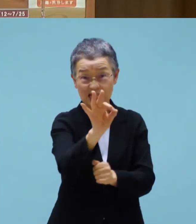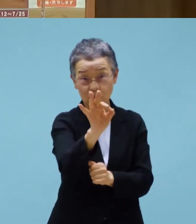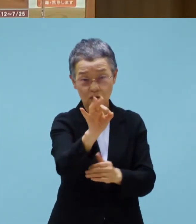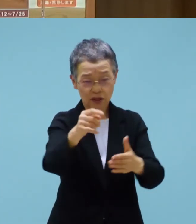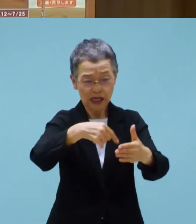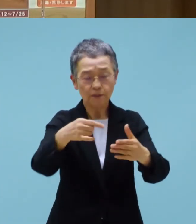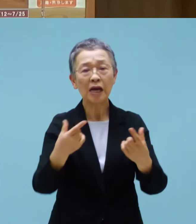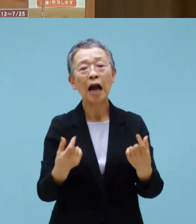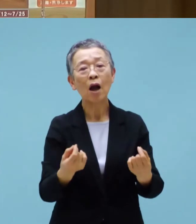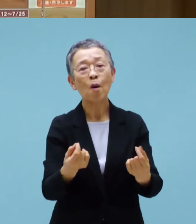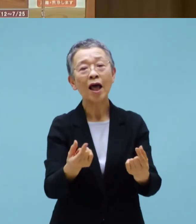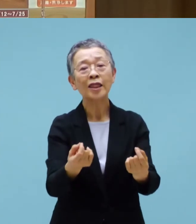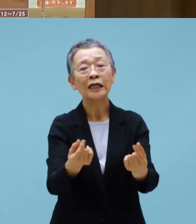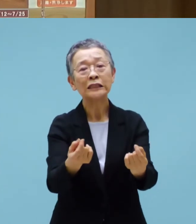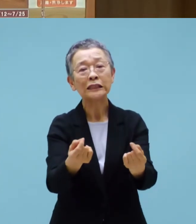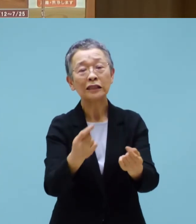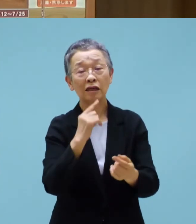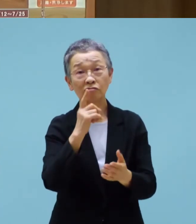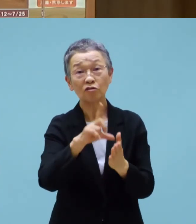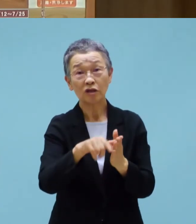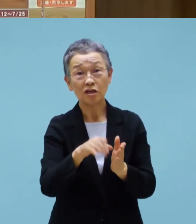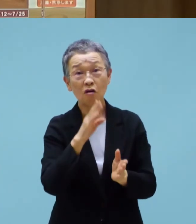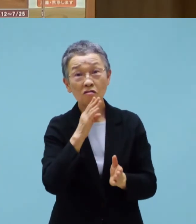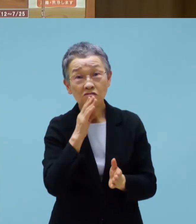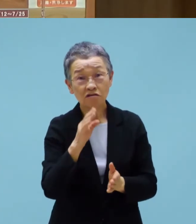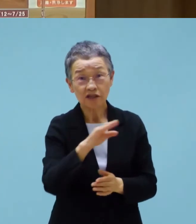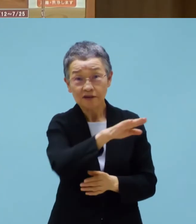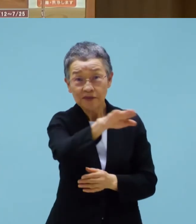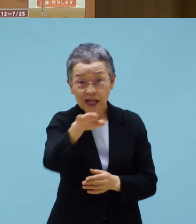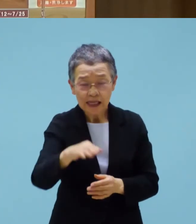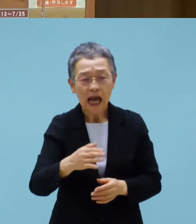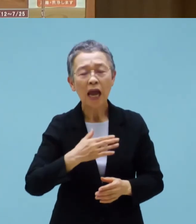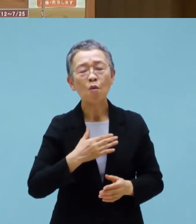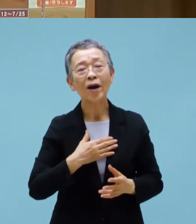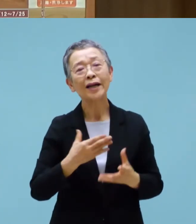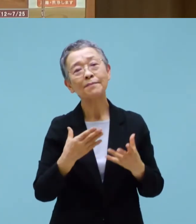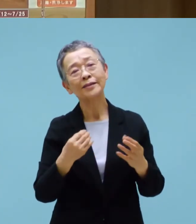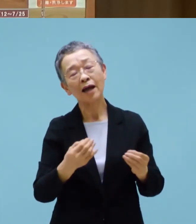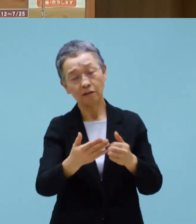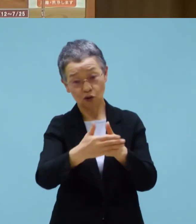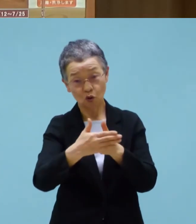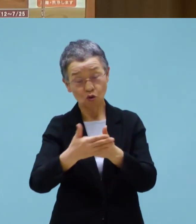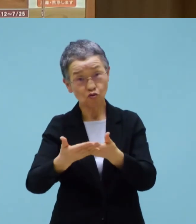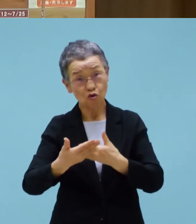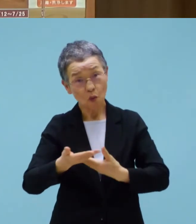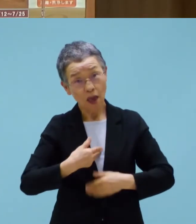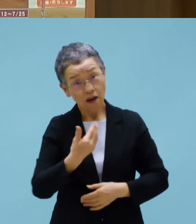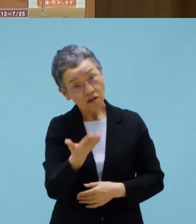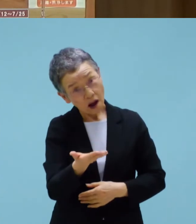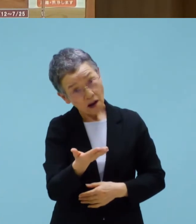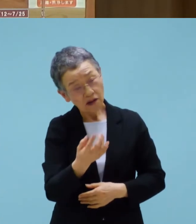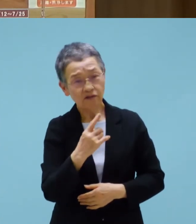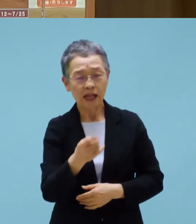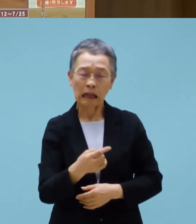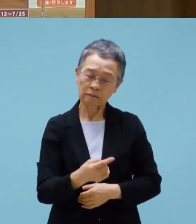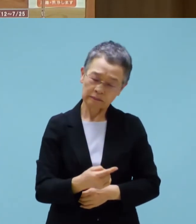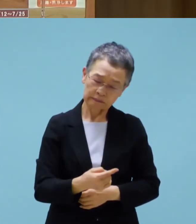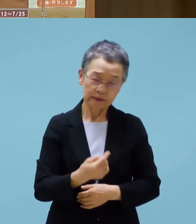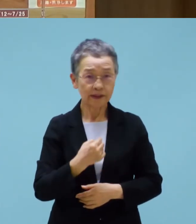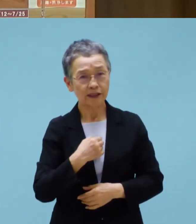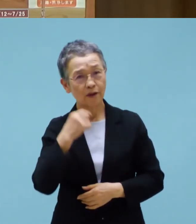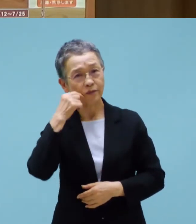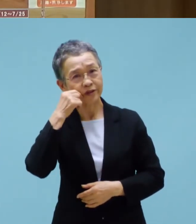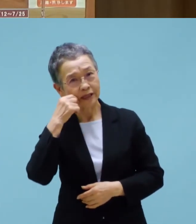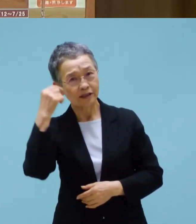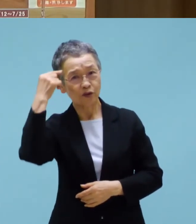ないんですよって言った時に、本当にみんなそれで分かりましたっていうことで協力してくれるかっていうと、私はなかなか難しいんじゃないかなと思い